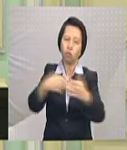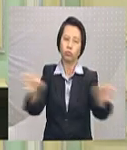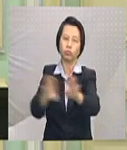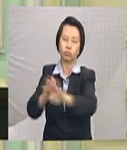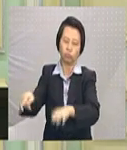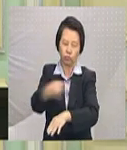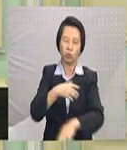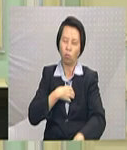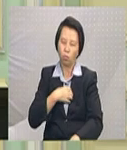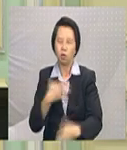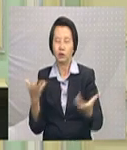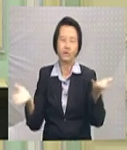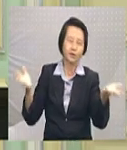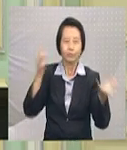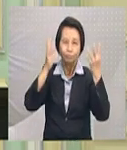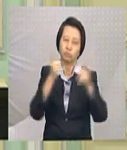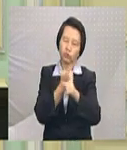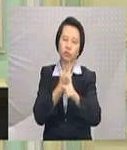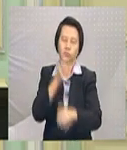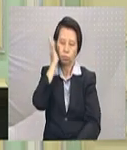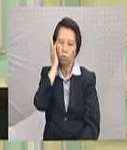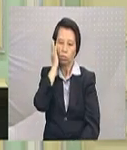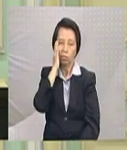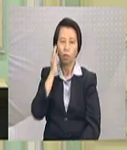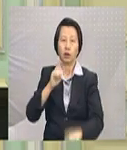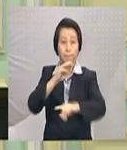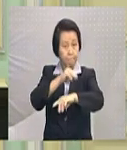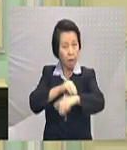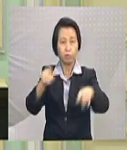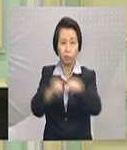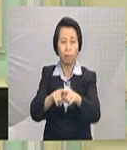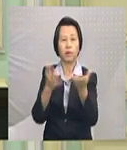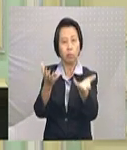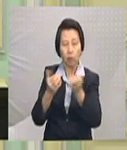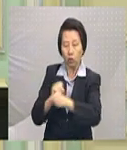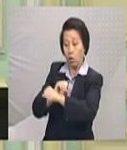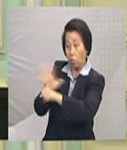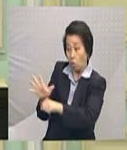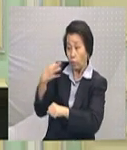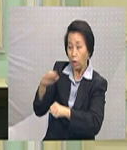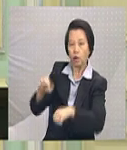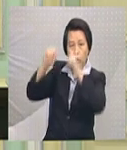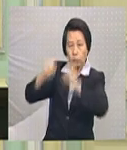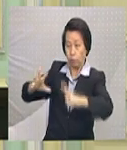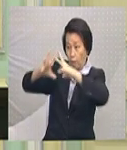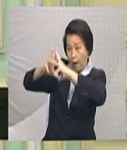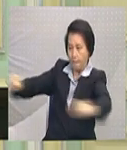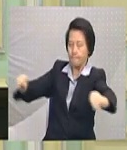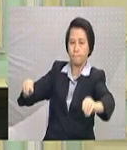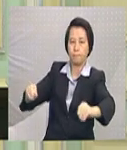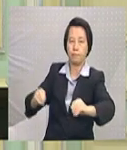Tetapi dalam masa yang sama, kita juga ingin memastikan bahawa COVID-19 ini dapat dihapuskan.